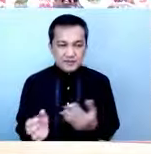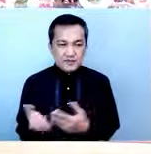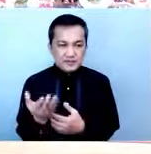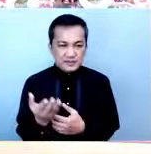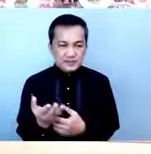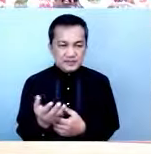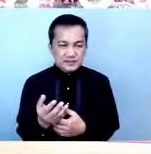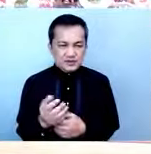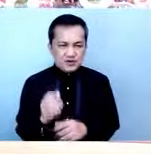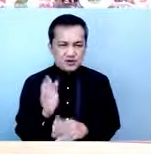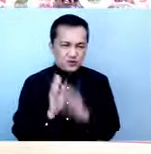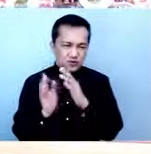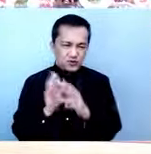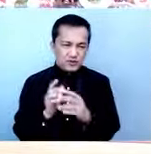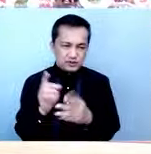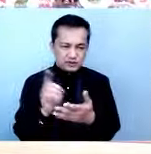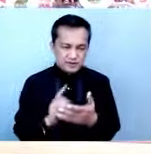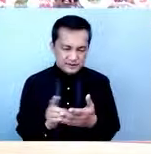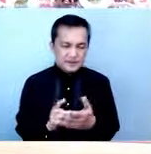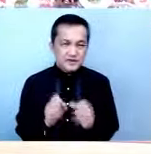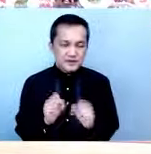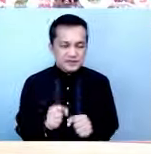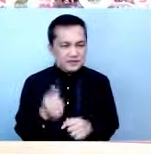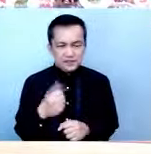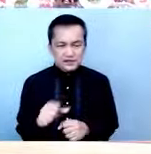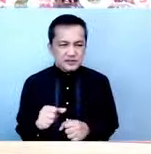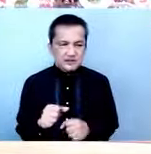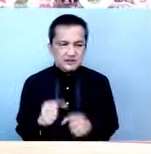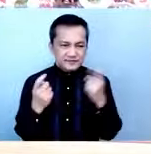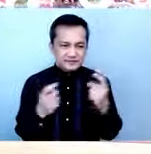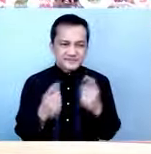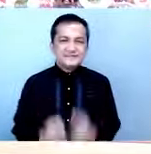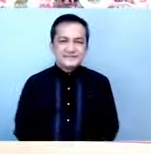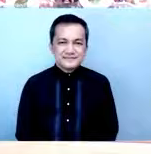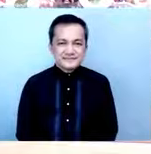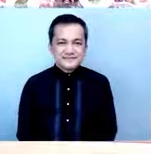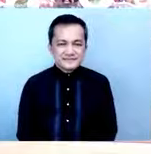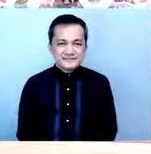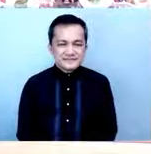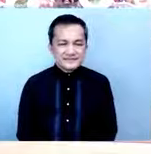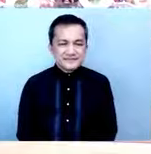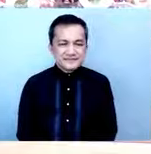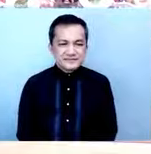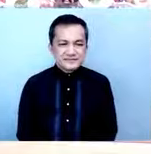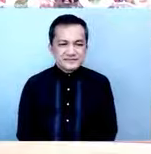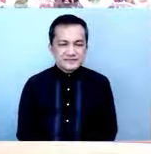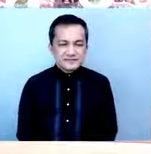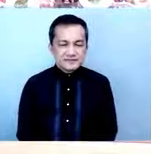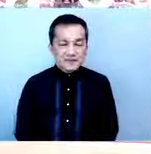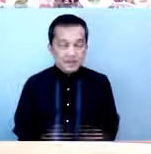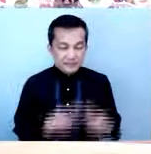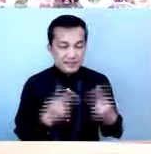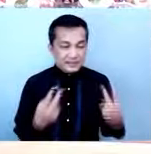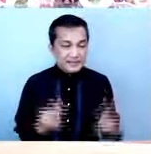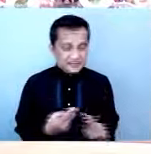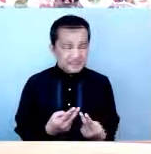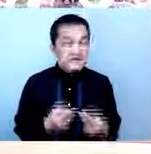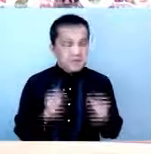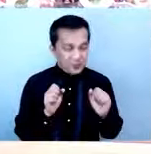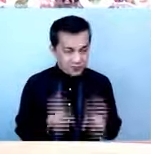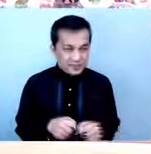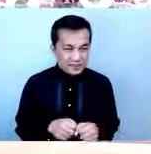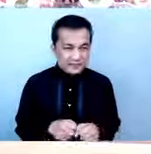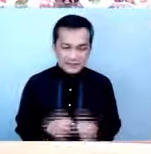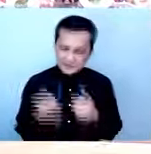ang mga disenyo at flavors, pwede sa kahit na anong okasyon. Tama. Valentine's Day, pwede. Pwede. Nako. Pinupush mo